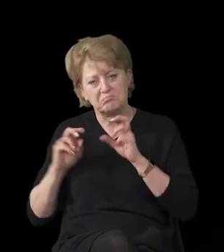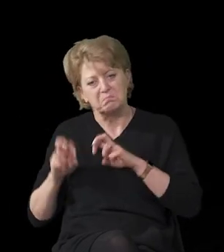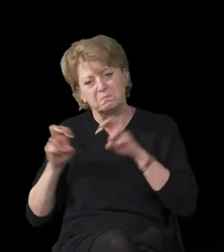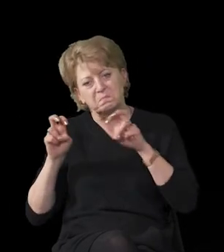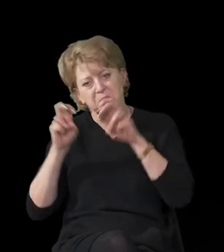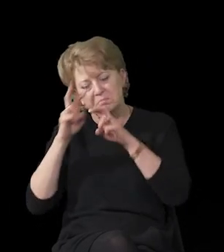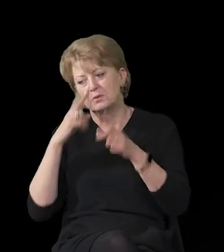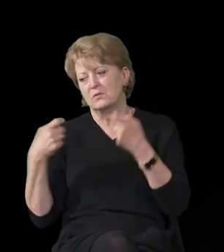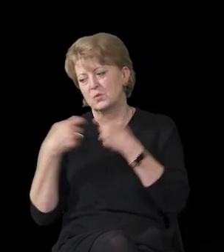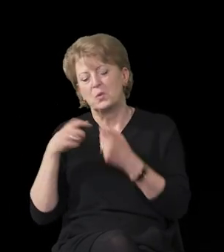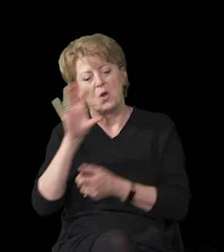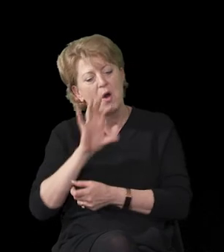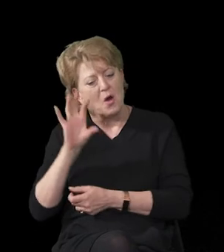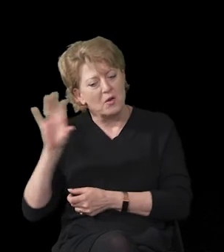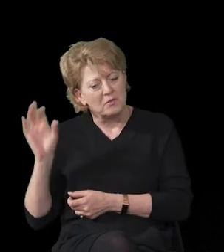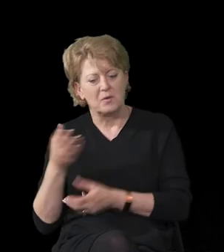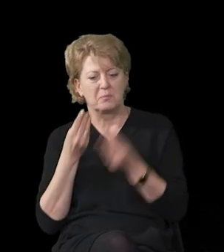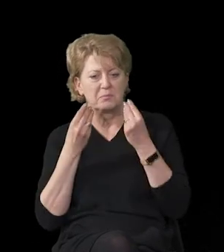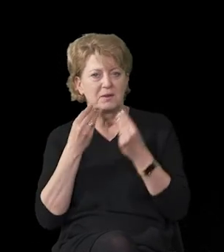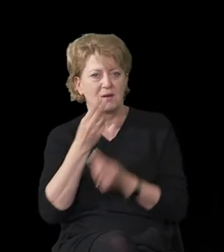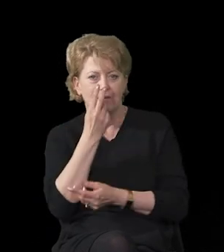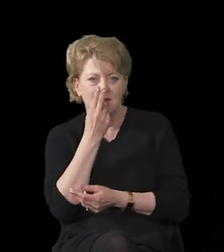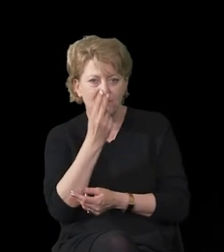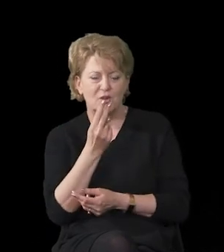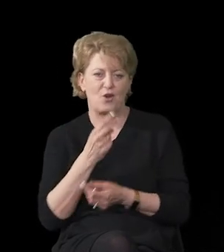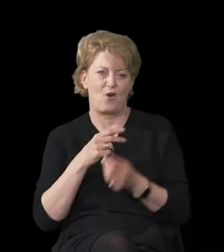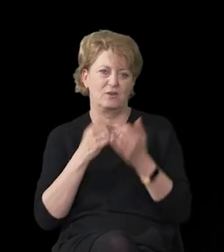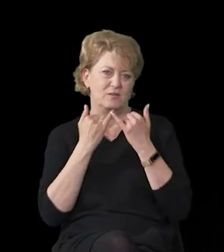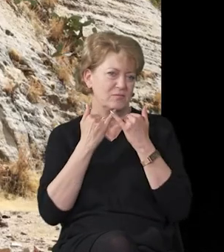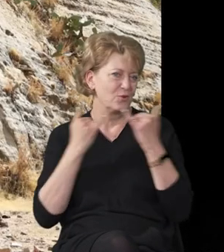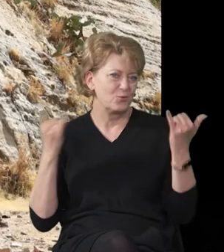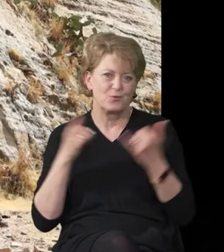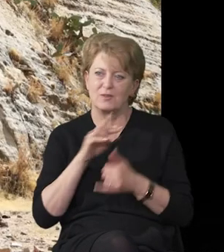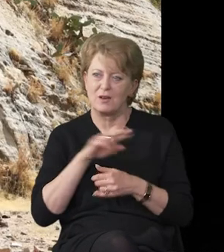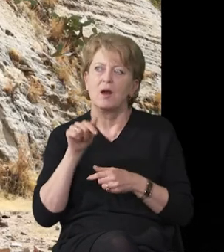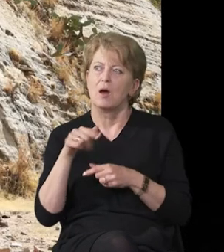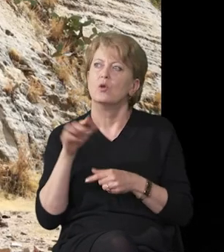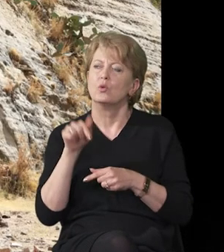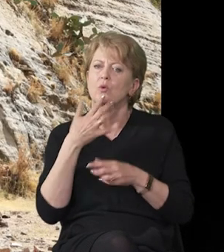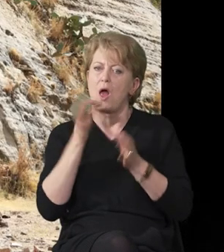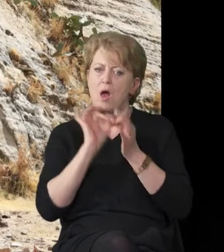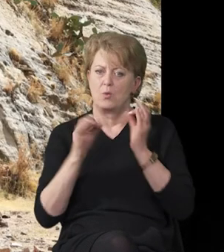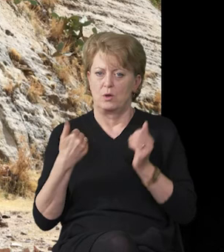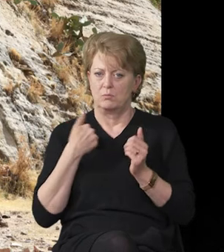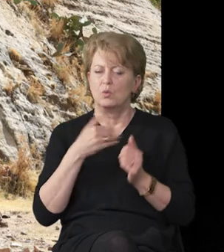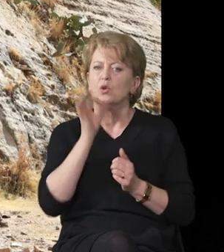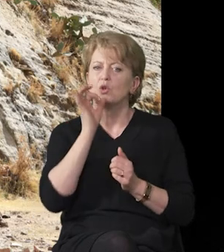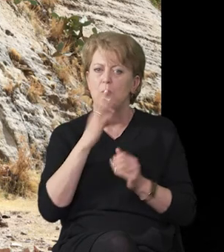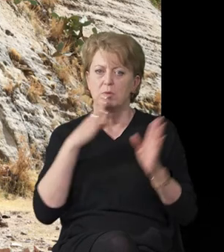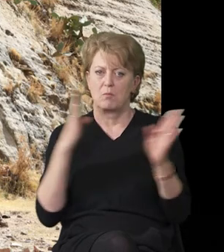dramatyczne klify i przepiękne widoki. Akurat tutaj było bardzo przejrzyste powietrze. No i dochodzimy do kolejnych